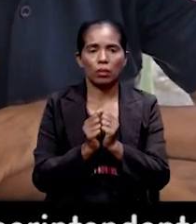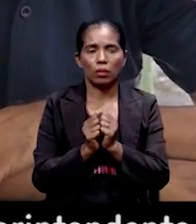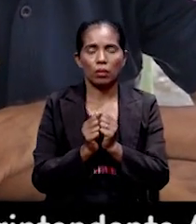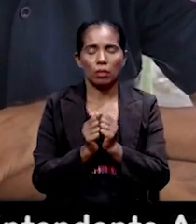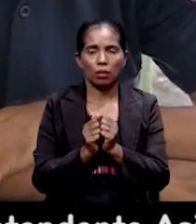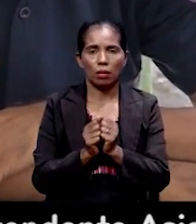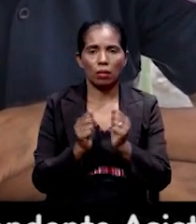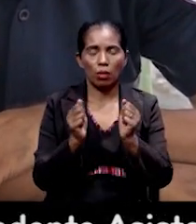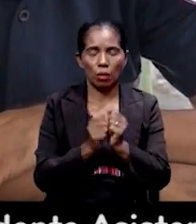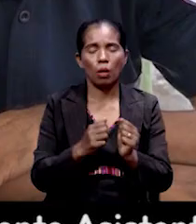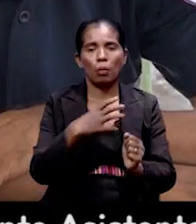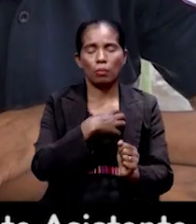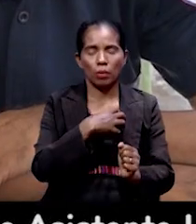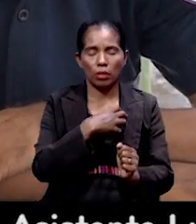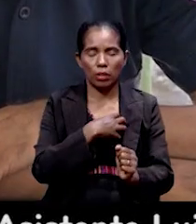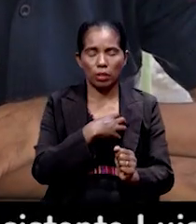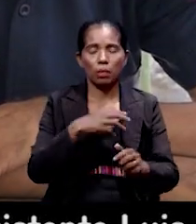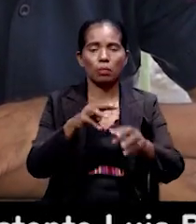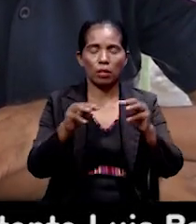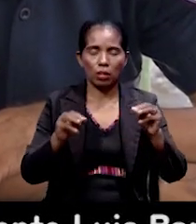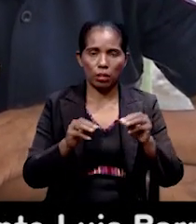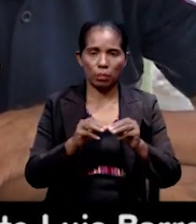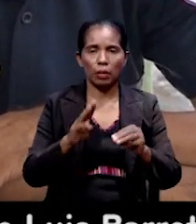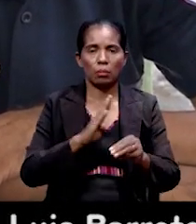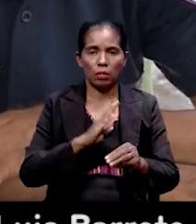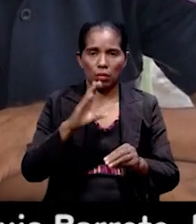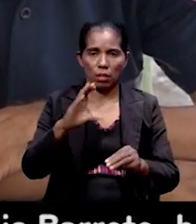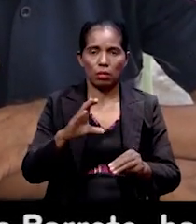hamutuk ho si investigador